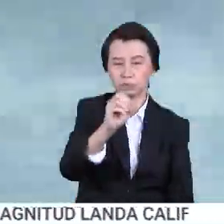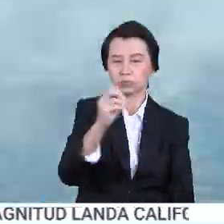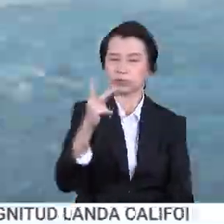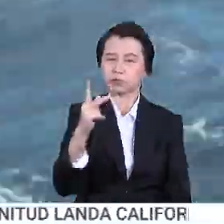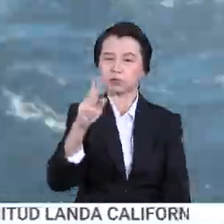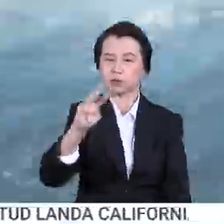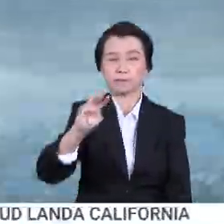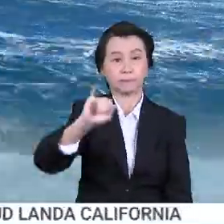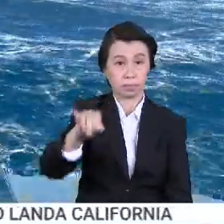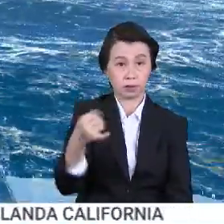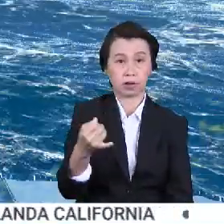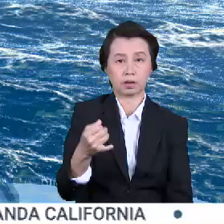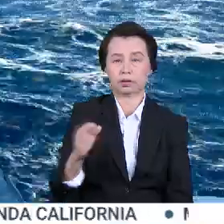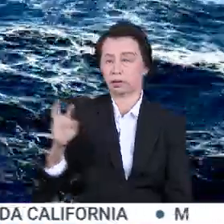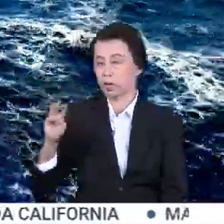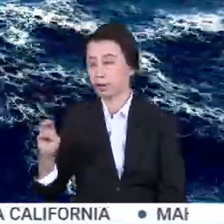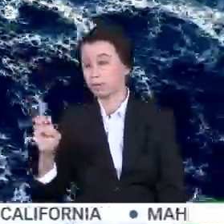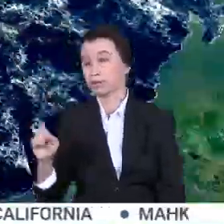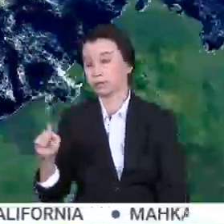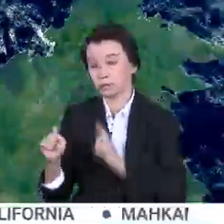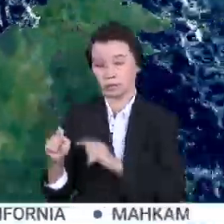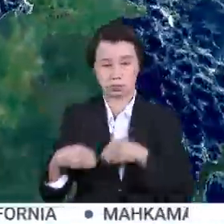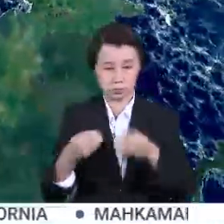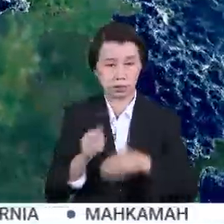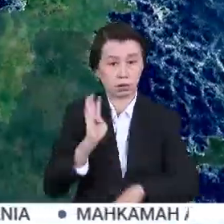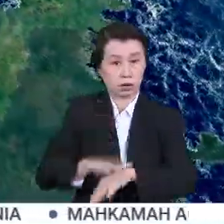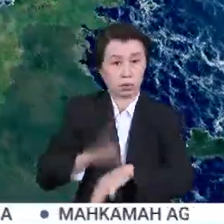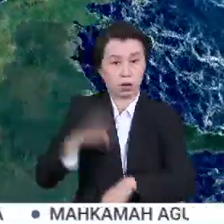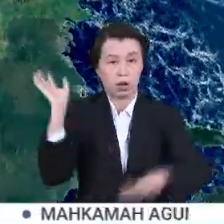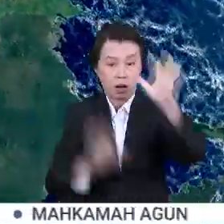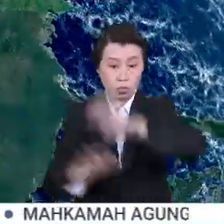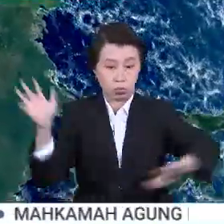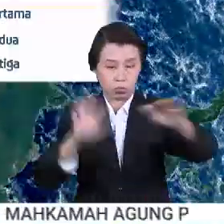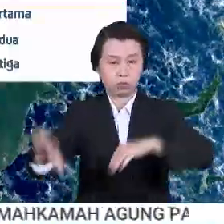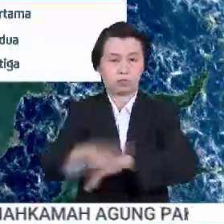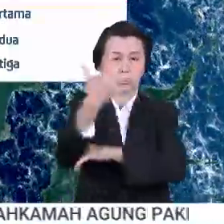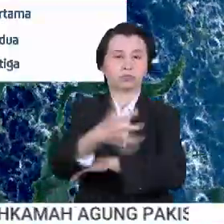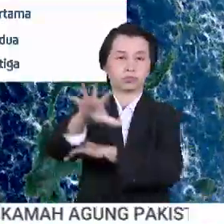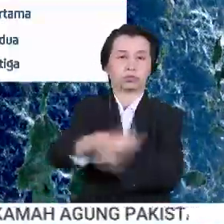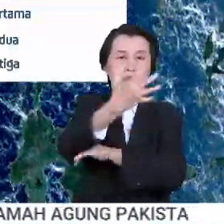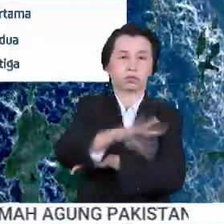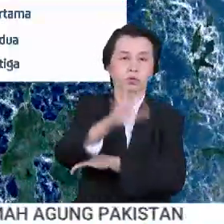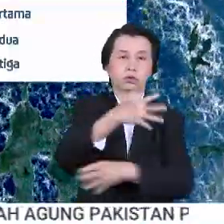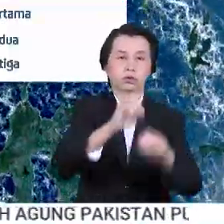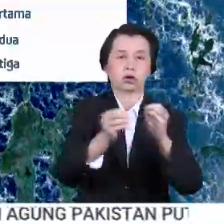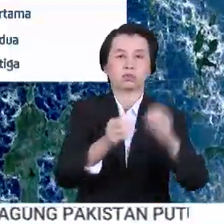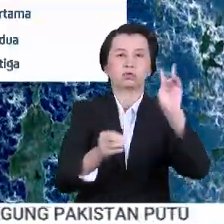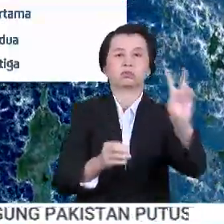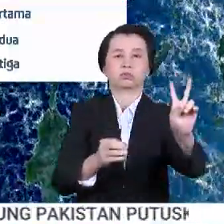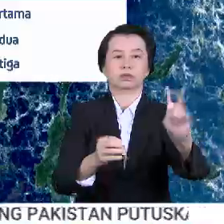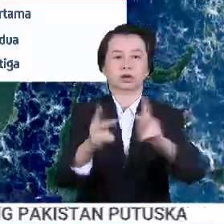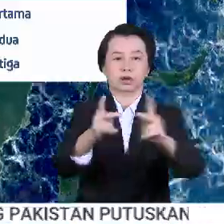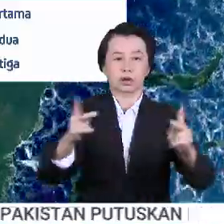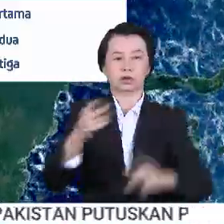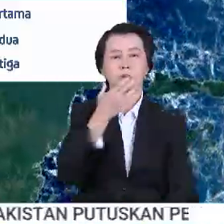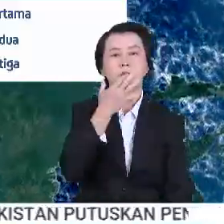sejam. Oleh itu, Met Malaysia telah mengeluarkan amaran angin kencang dan laut bergelora kategori kedua untuk kawasan perkapalan